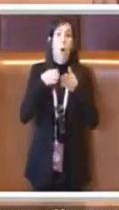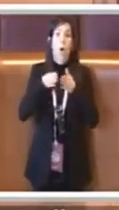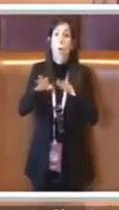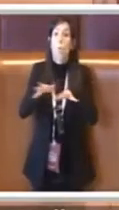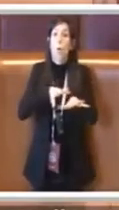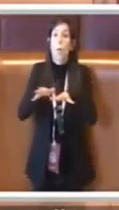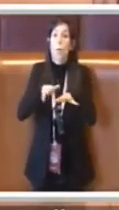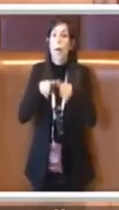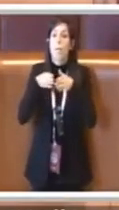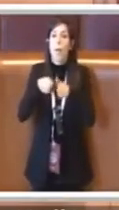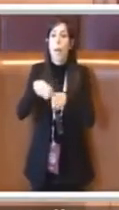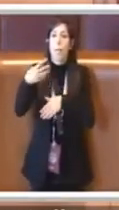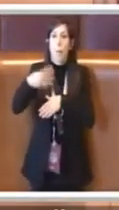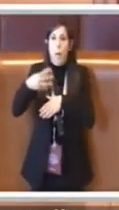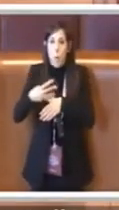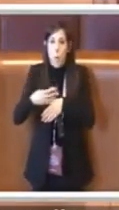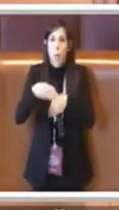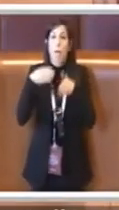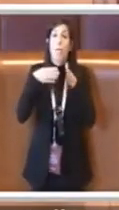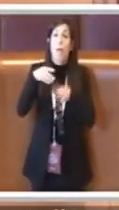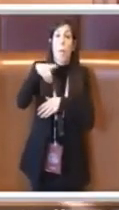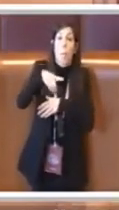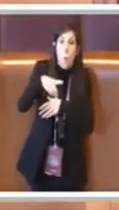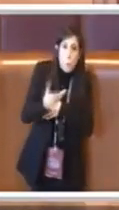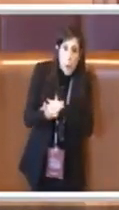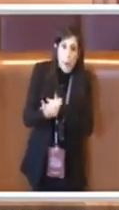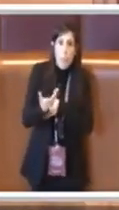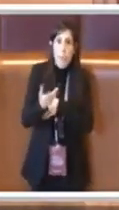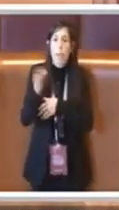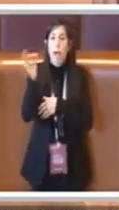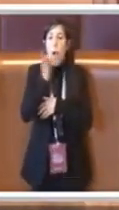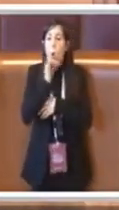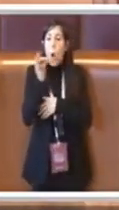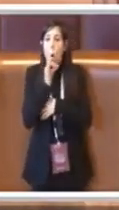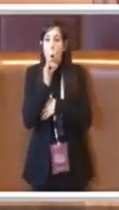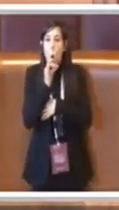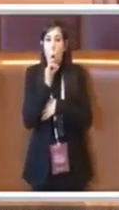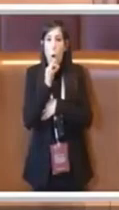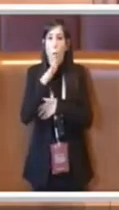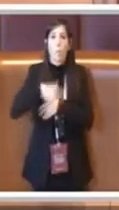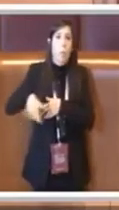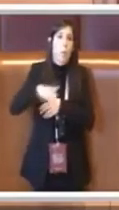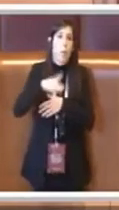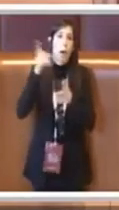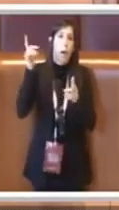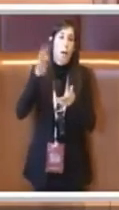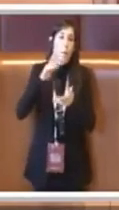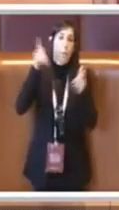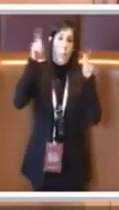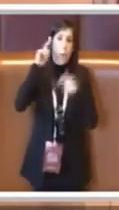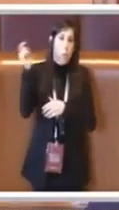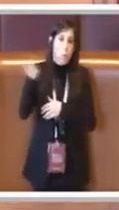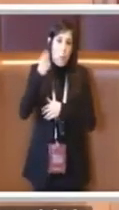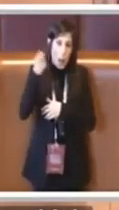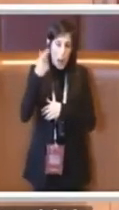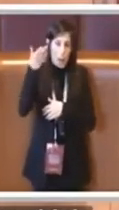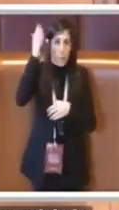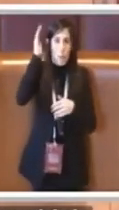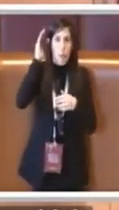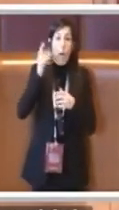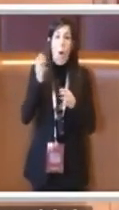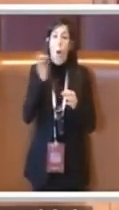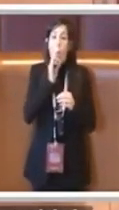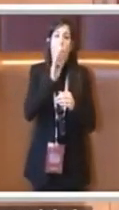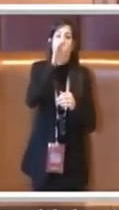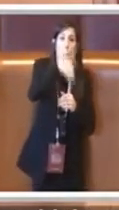mobilità di Viale Marconi e di Via Portuense, penso alla riqualificazione dell'ambito di San Giovanni, penso all'isola ambientale di Monti, alla corsia preferenziale a